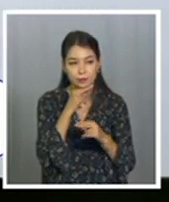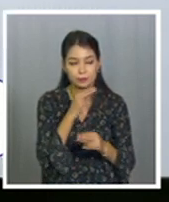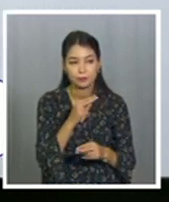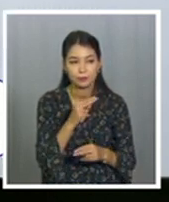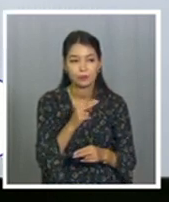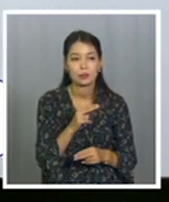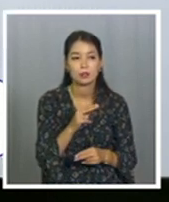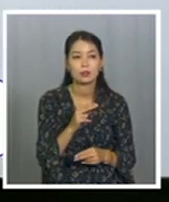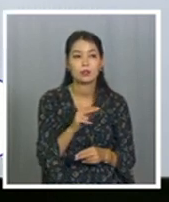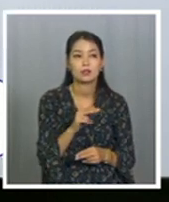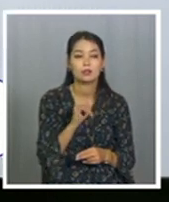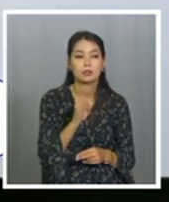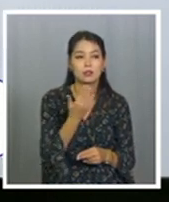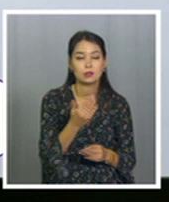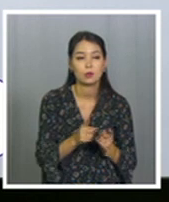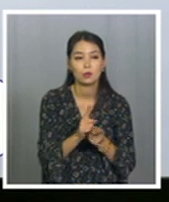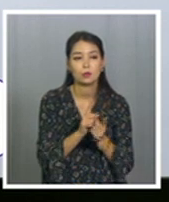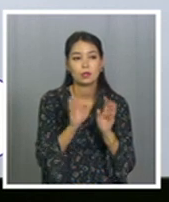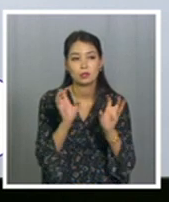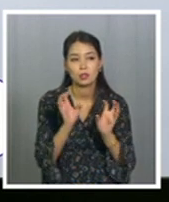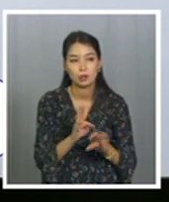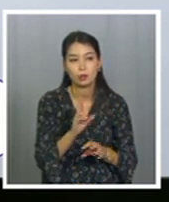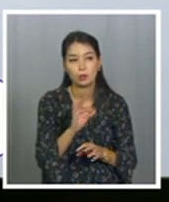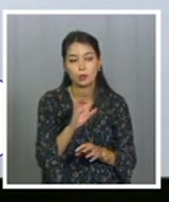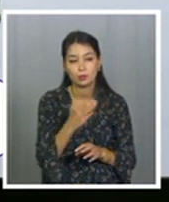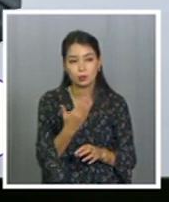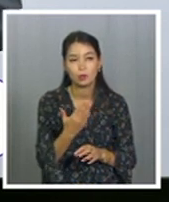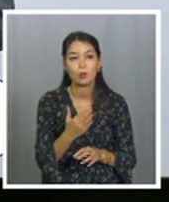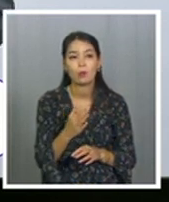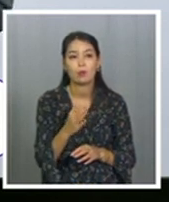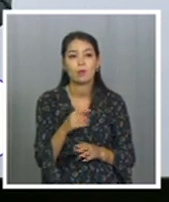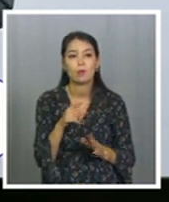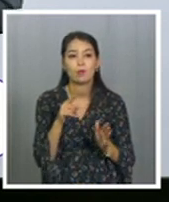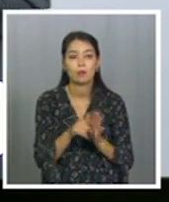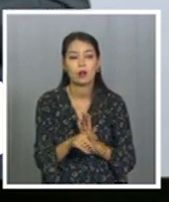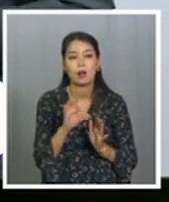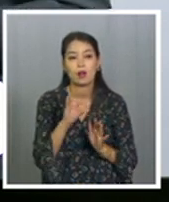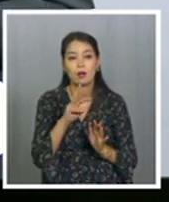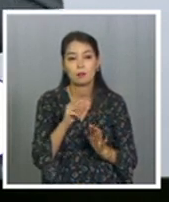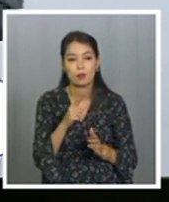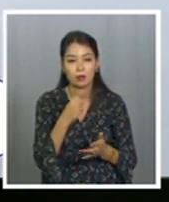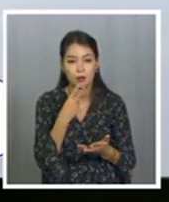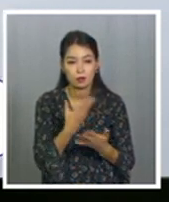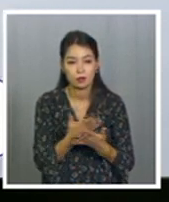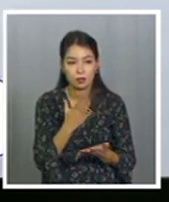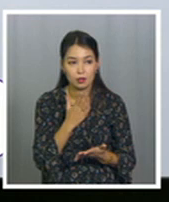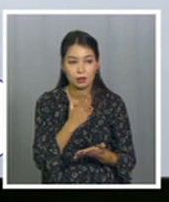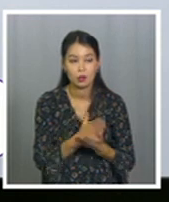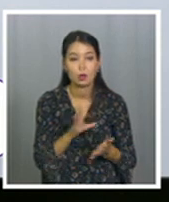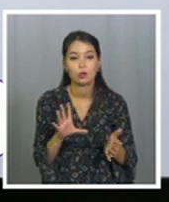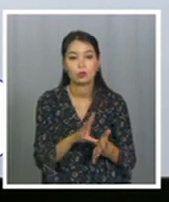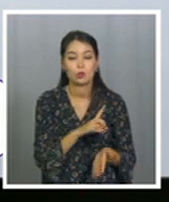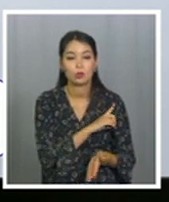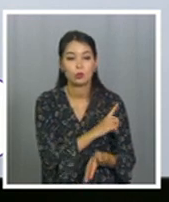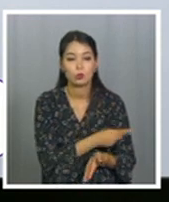Кернеу өзгеру заңдылығындағы косинустың аргументіне тек қана бізде омегаты тұр, ал тоқ күшінің өзгеру